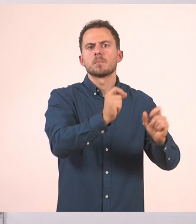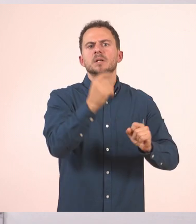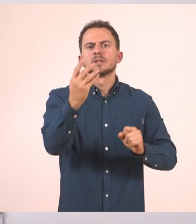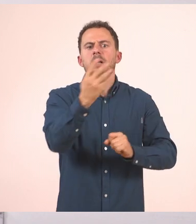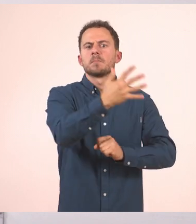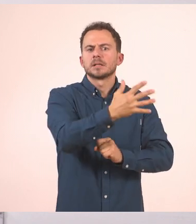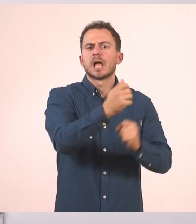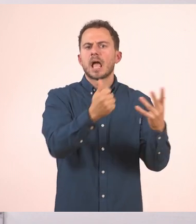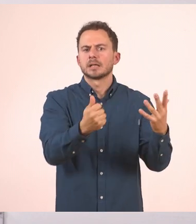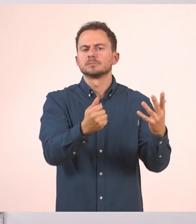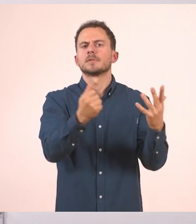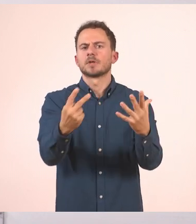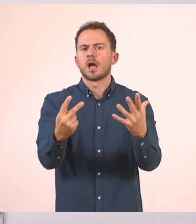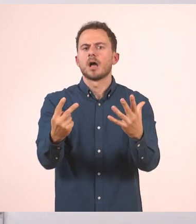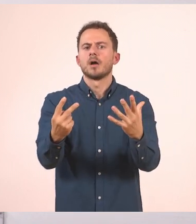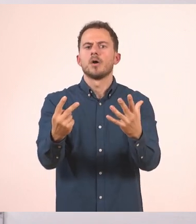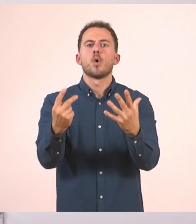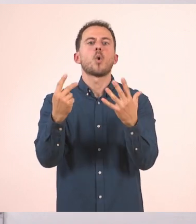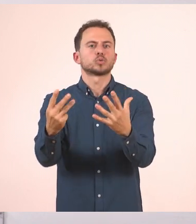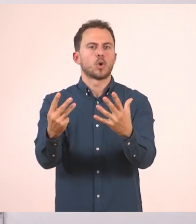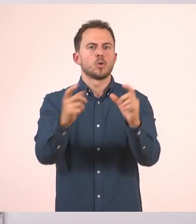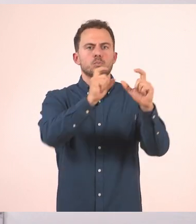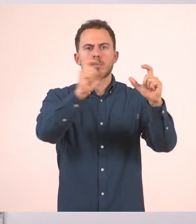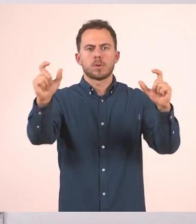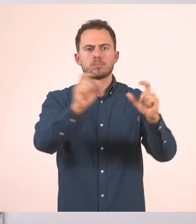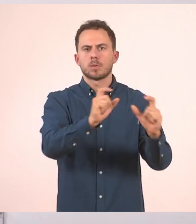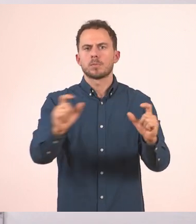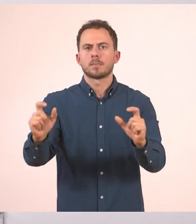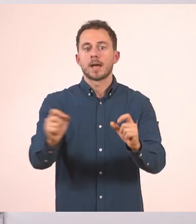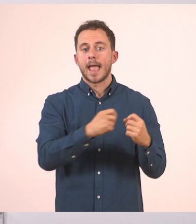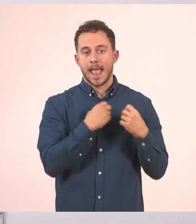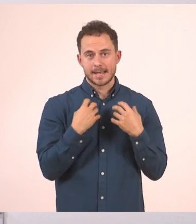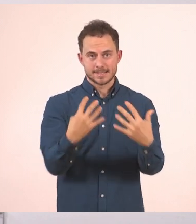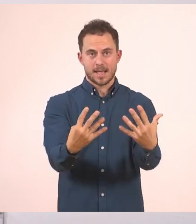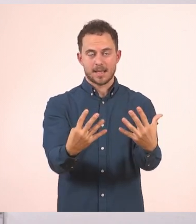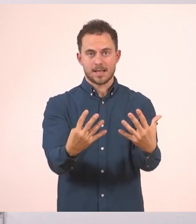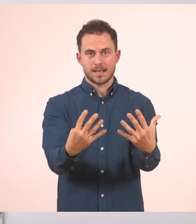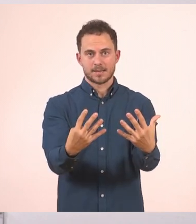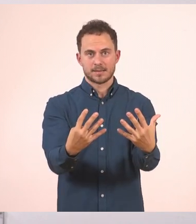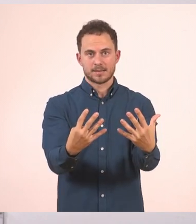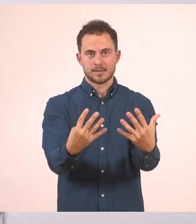κυκλάκια, έξι κυκλάκια, εφτά κυκλάκια, οχτώ κυκλάκια, εννιά κυκλάκια.